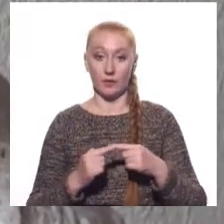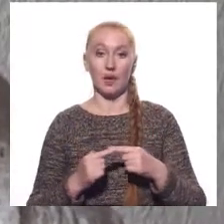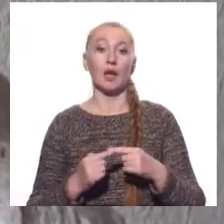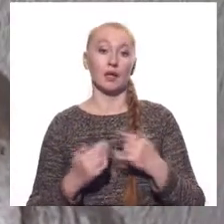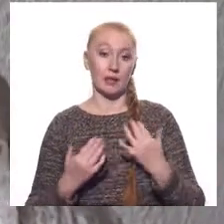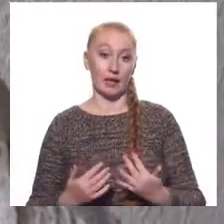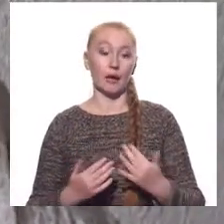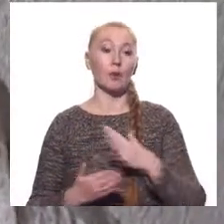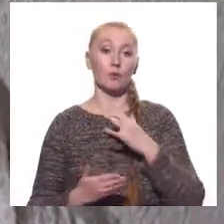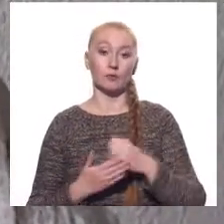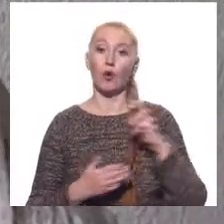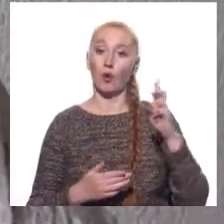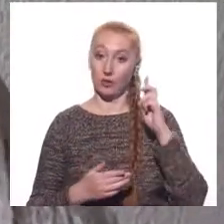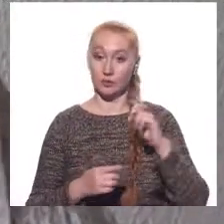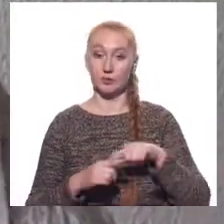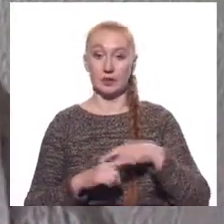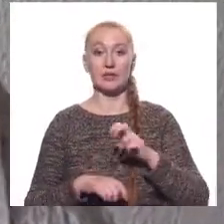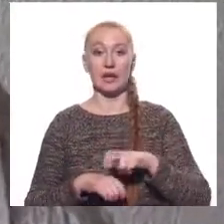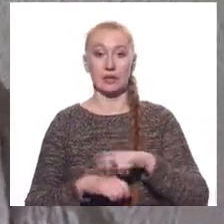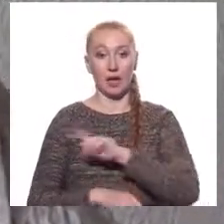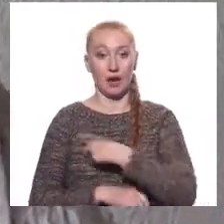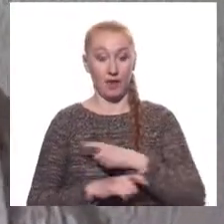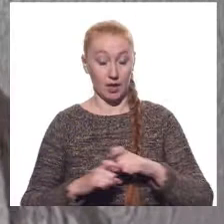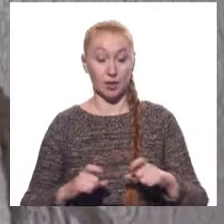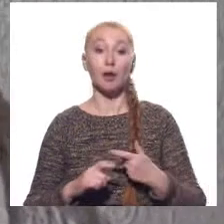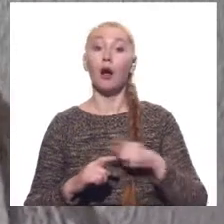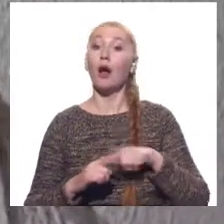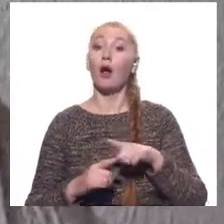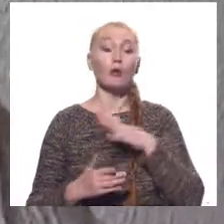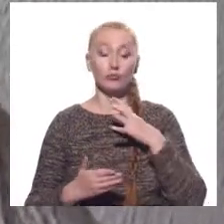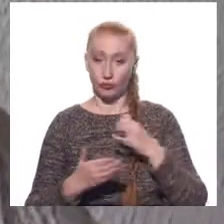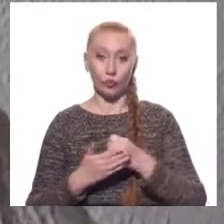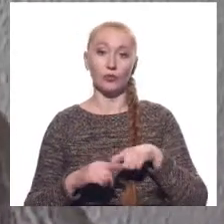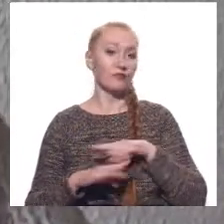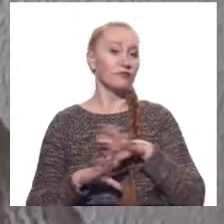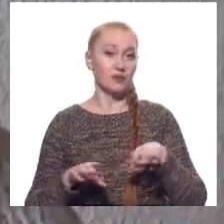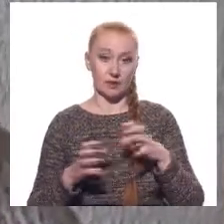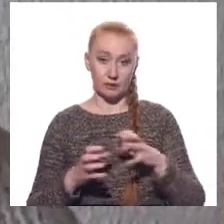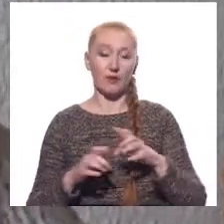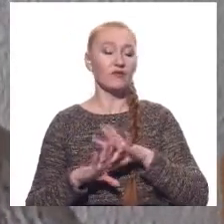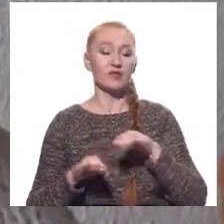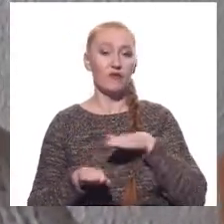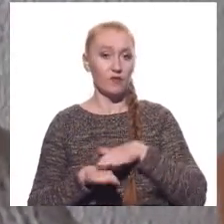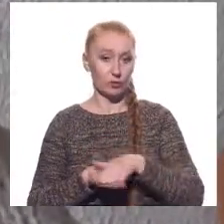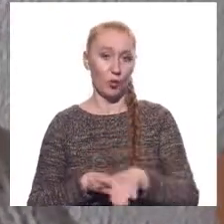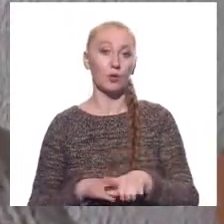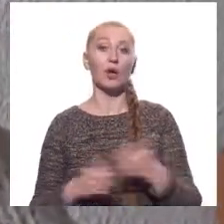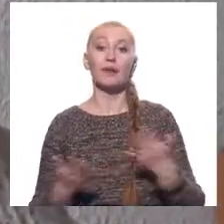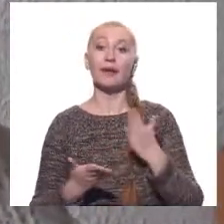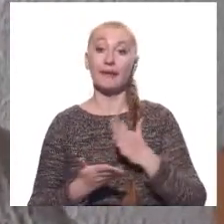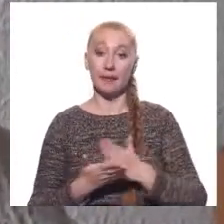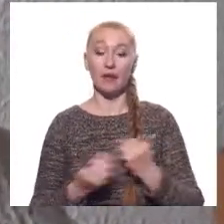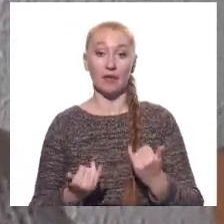вимогам постанови головного державного санітарного лікаря. Дотримуються абсолютно всі вимоги, які є